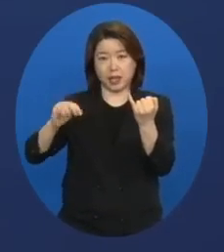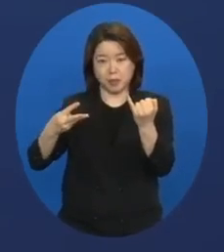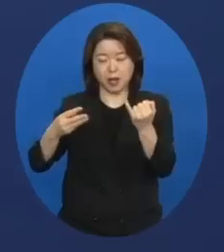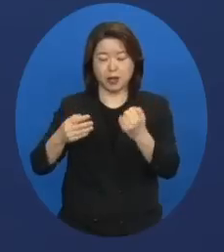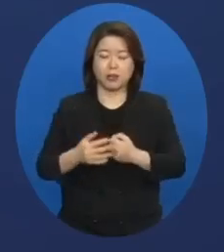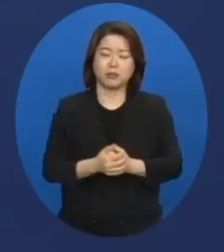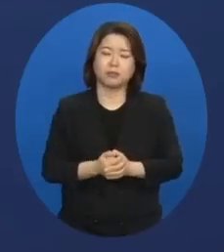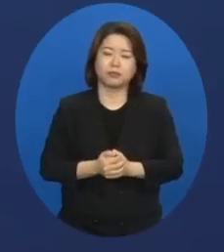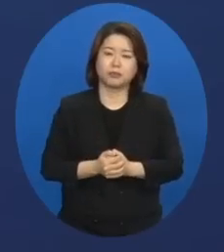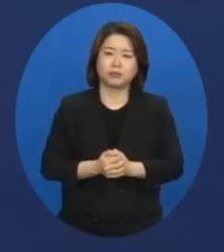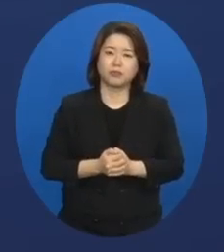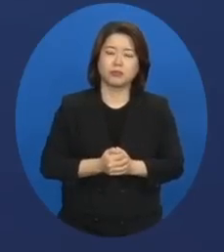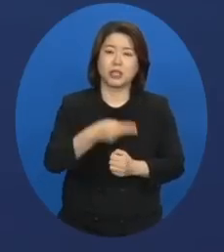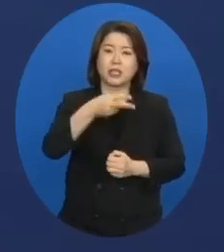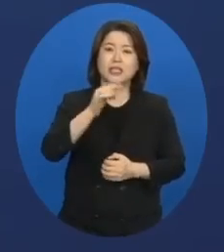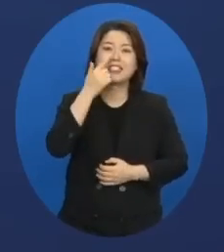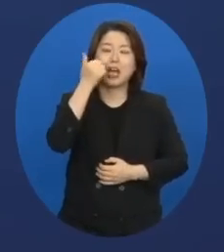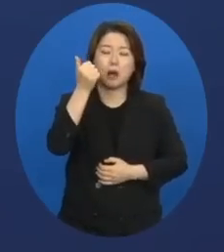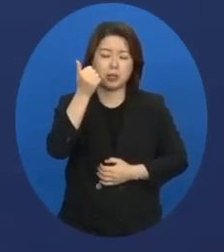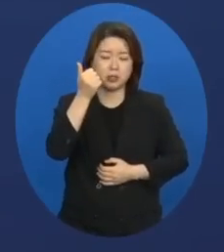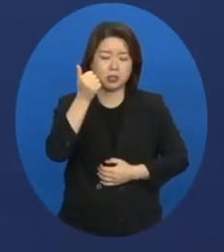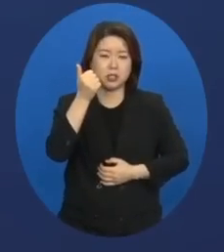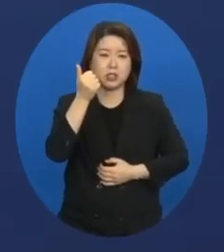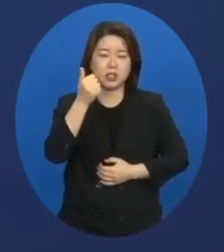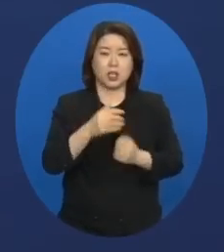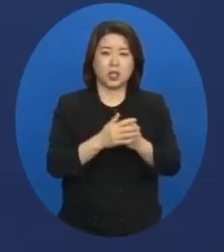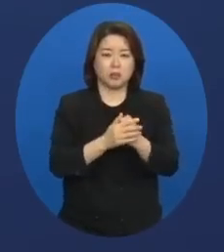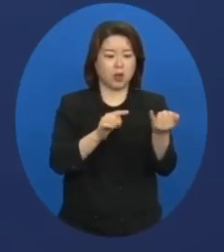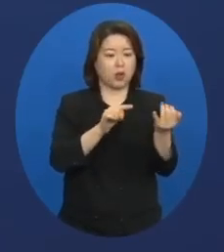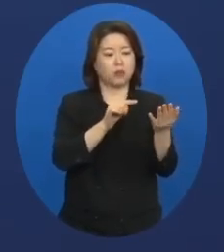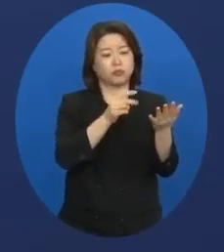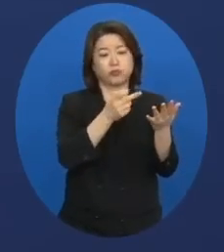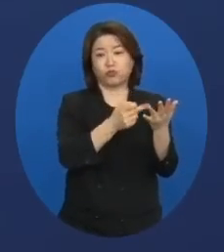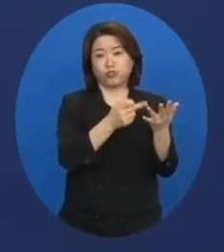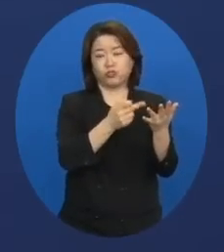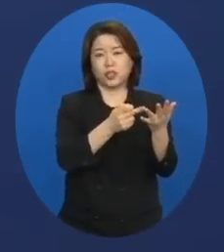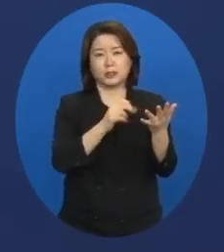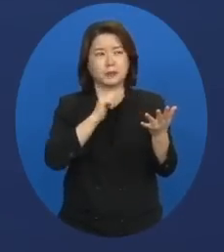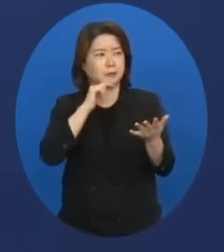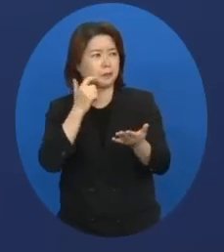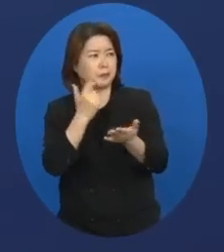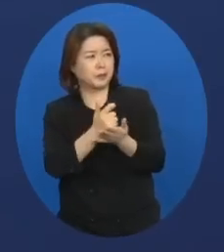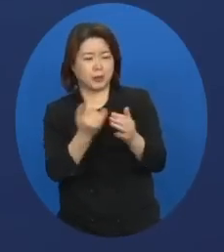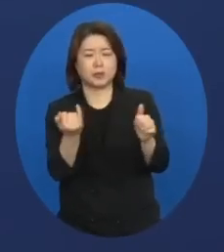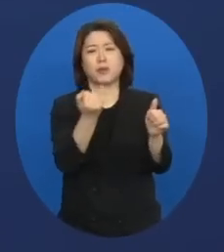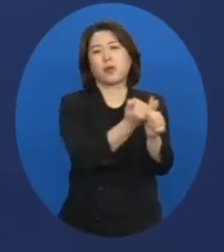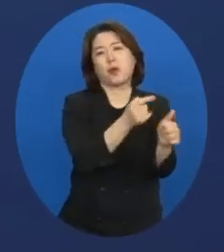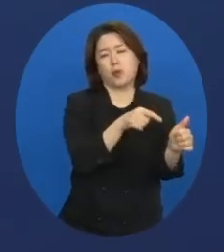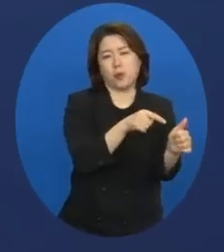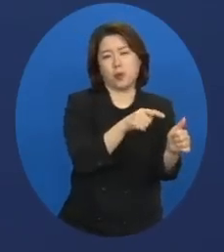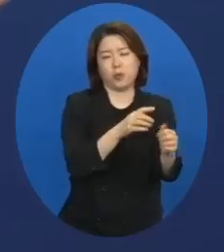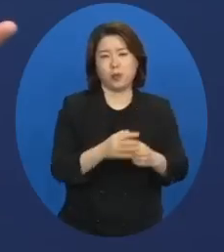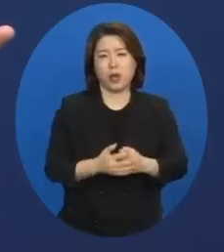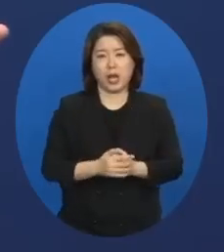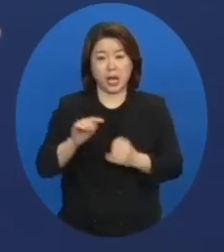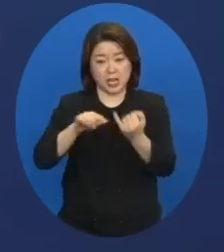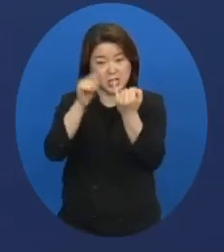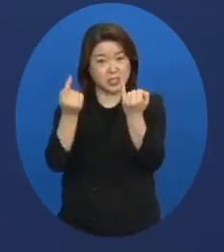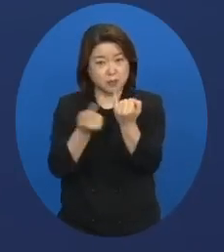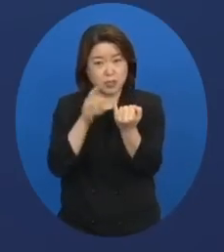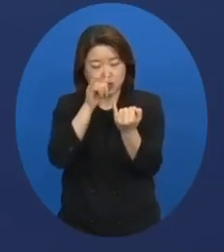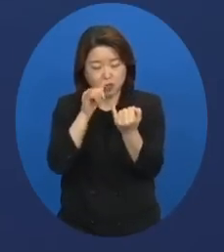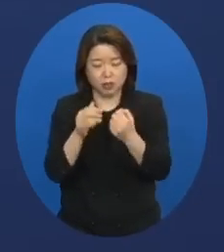시아버지인 유다를 속여서 관계를 맺습니다. 그리고 아기를 임신을 하게 되는데 이 사실이